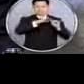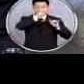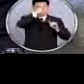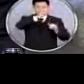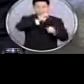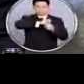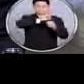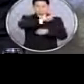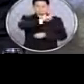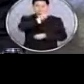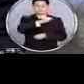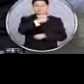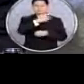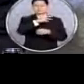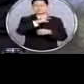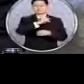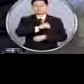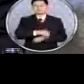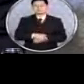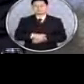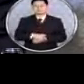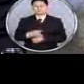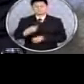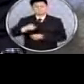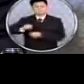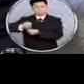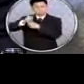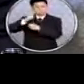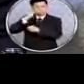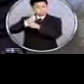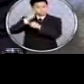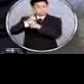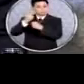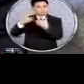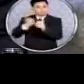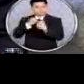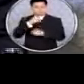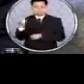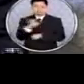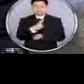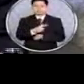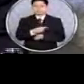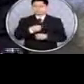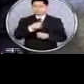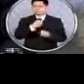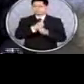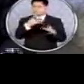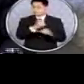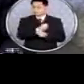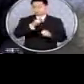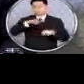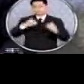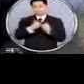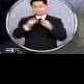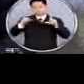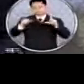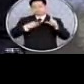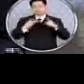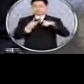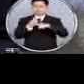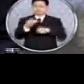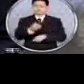了22.6万。所以我们增加就业的呢是它的2.5倍，我们失业呢是它的1/3左